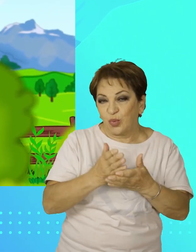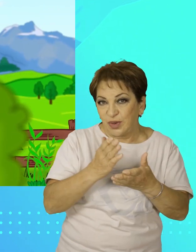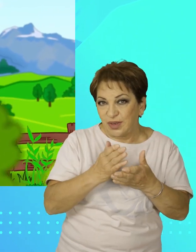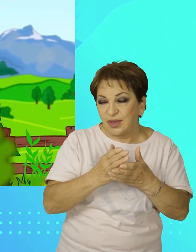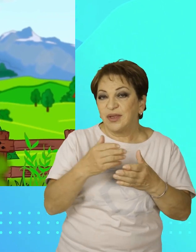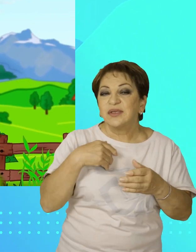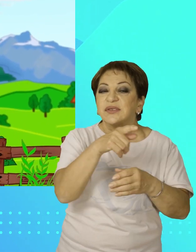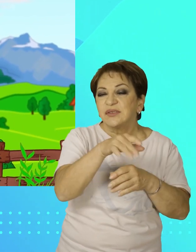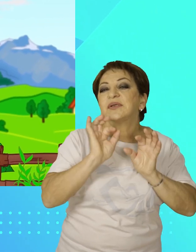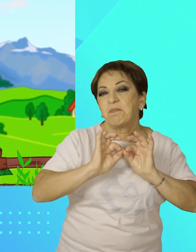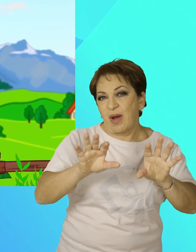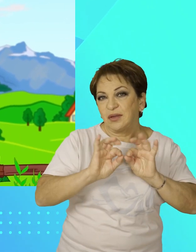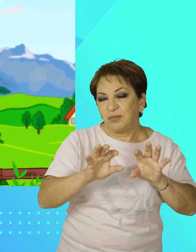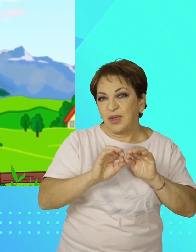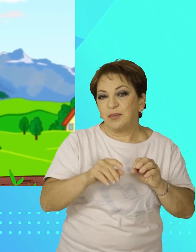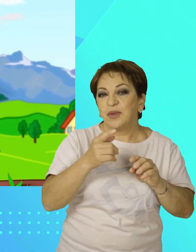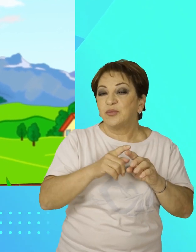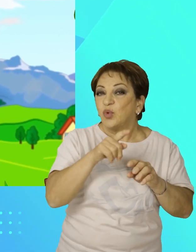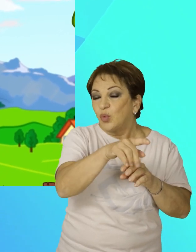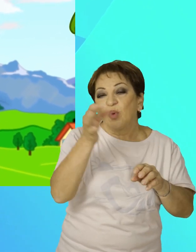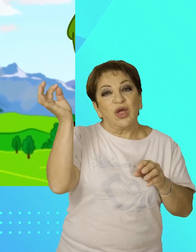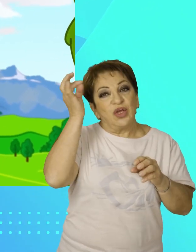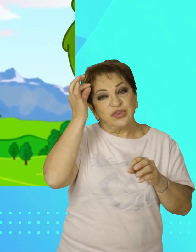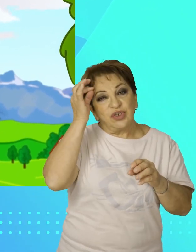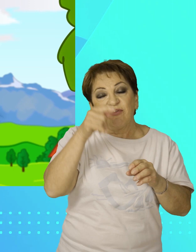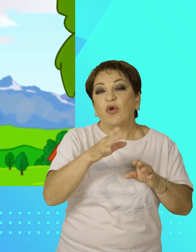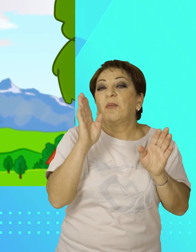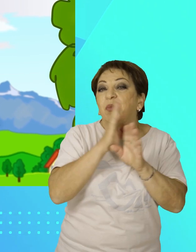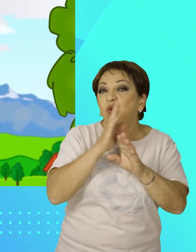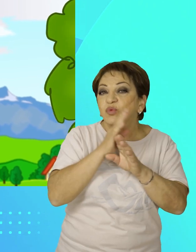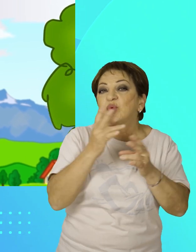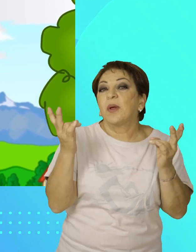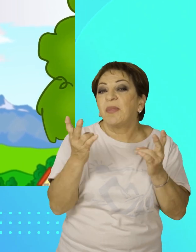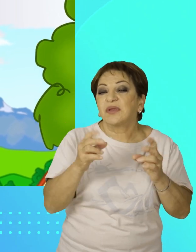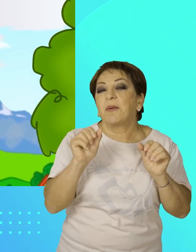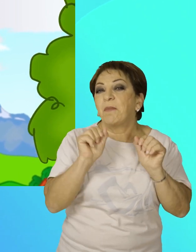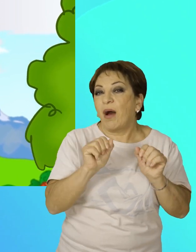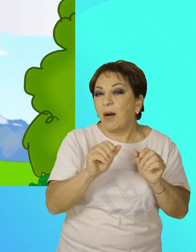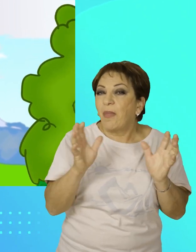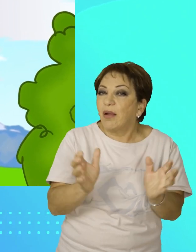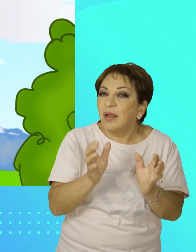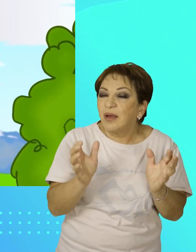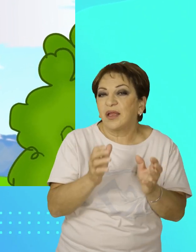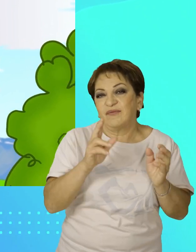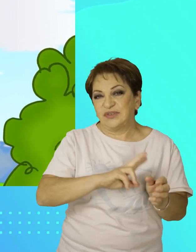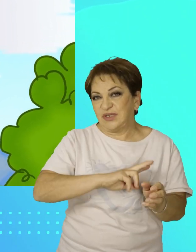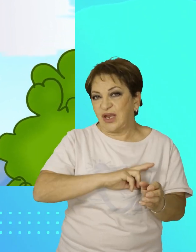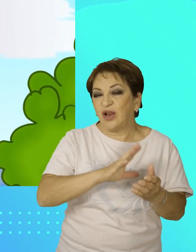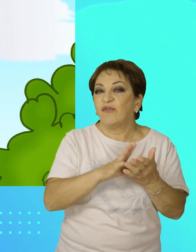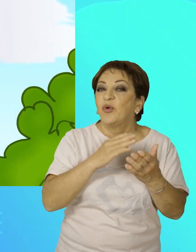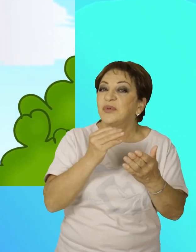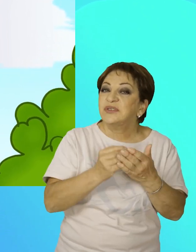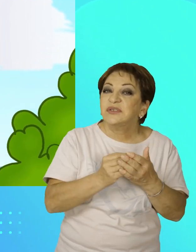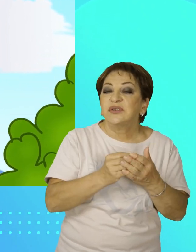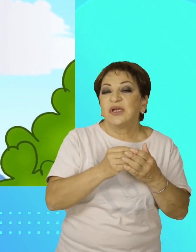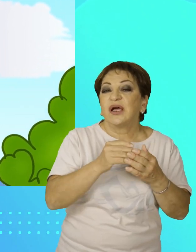մասին եսքեզ դերկը պատմեմ, իսկ մինչ այդ թիշիր, որ բնությունը պետք է պախպանել և սիրել,